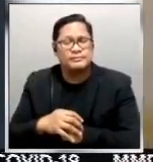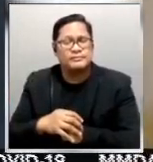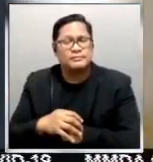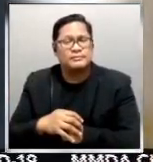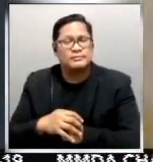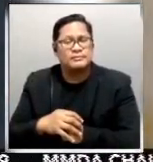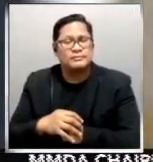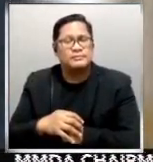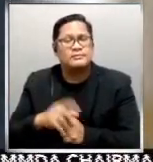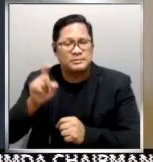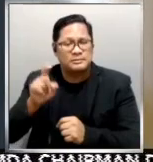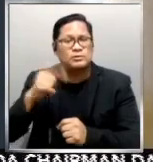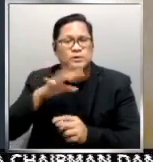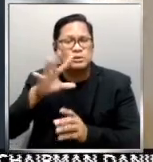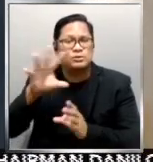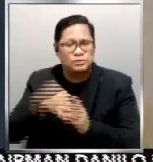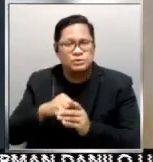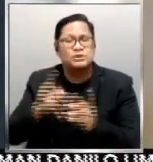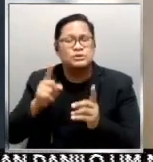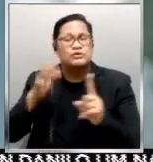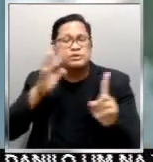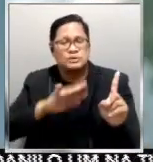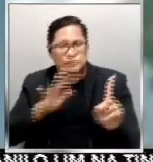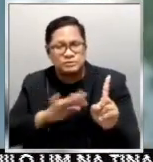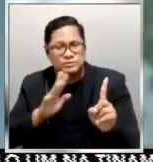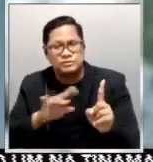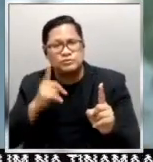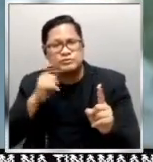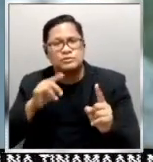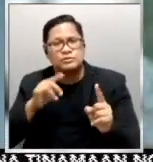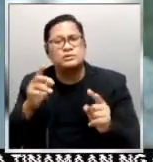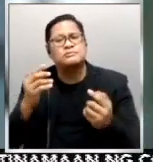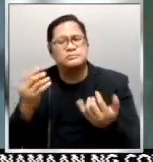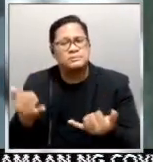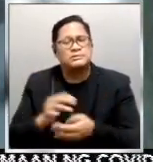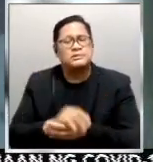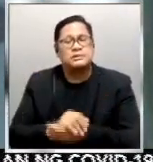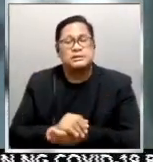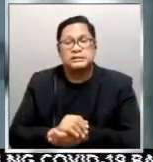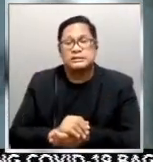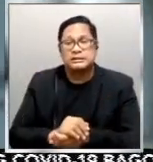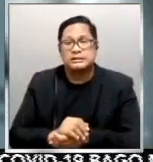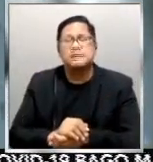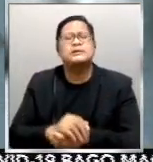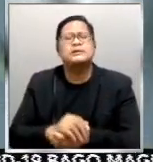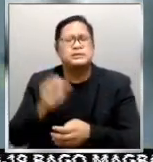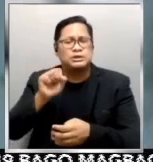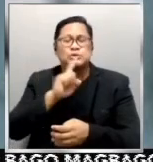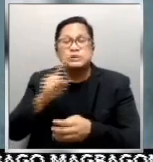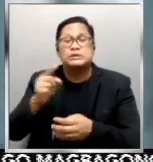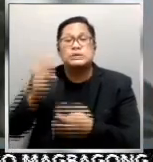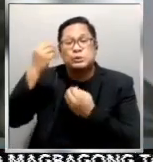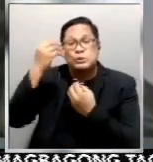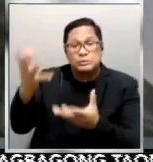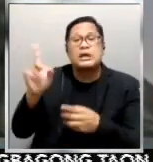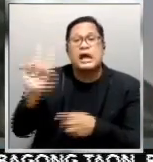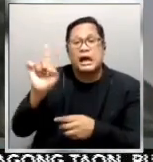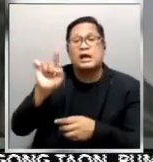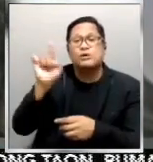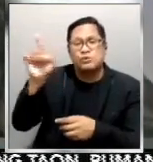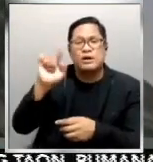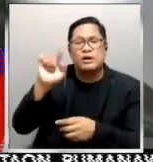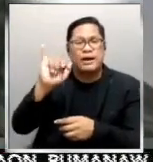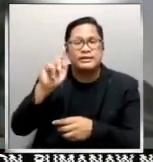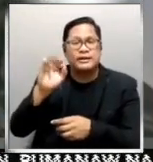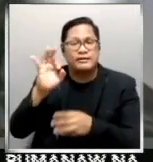considered the observance of the minimum health protocols. Tatalima naman daw si Labella sa magiging desisyon ng IATF. The guidelines of